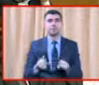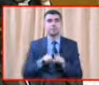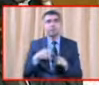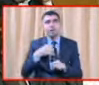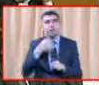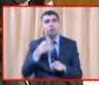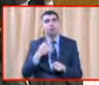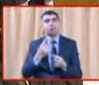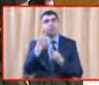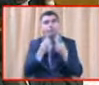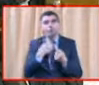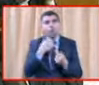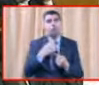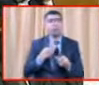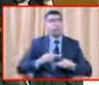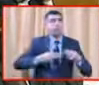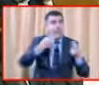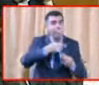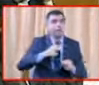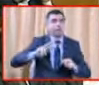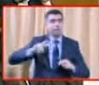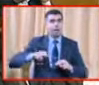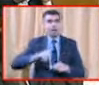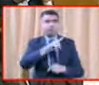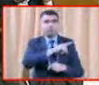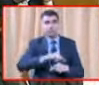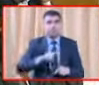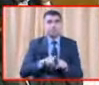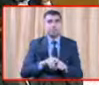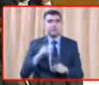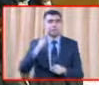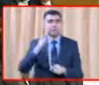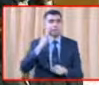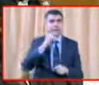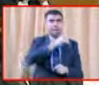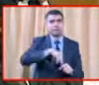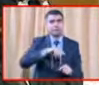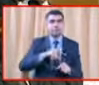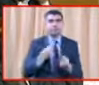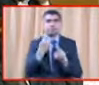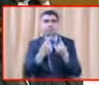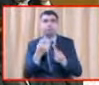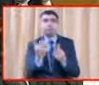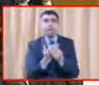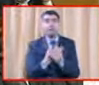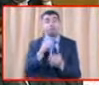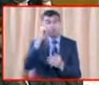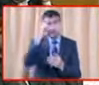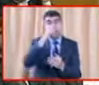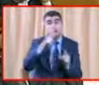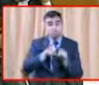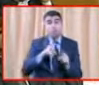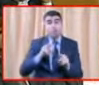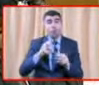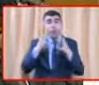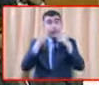نشكركم على هذه المعطيات اللي قدمتوا لنا، وهي كتبرز الجديه في التعامل مع هذا الملف. هذه ربما ما كانتش غير ارقام، ولكن هي على